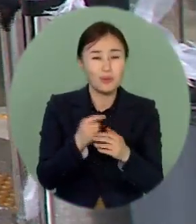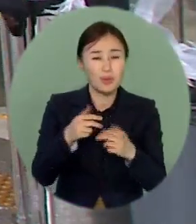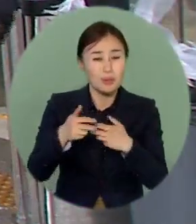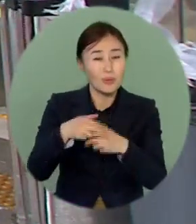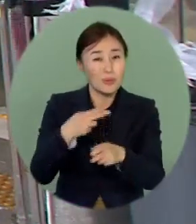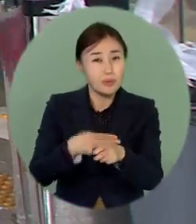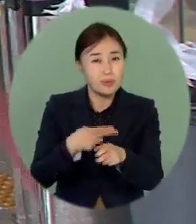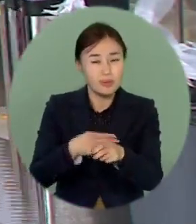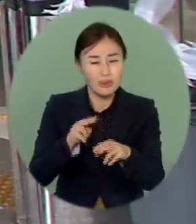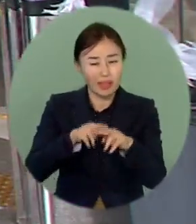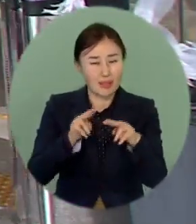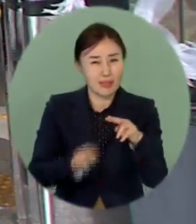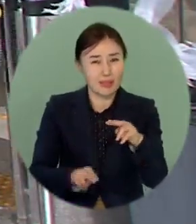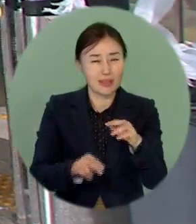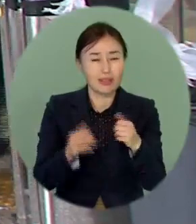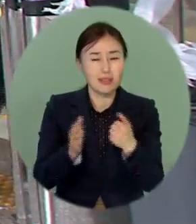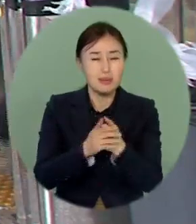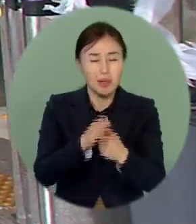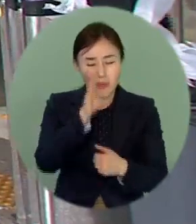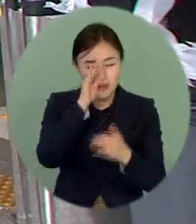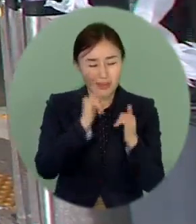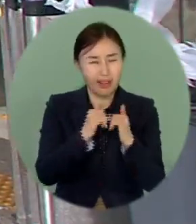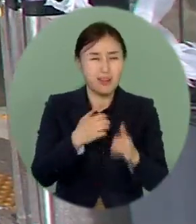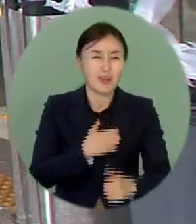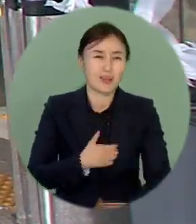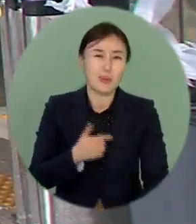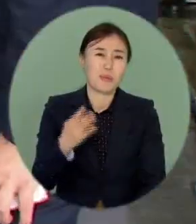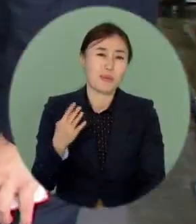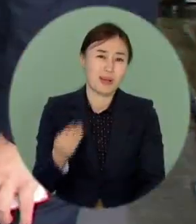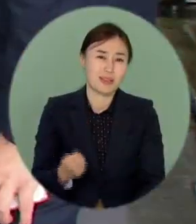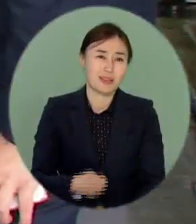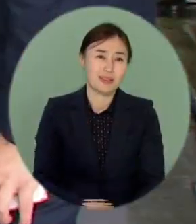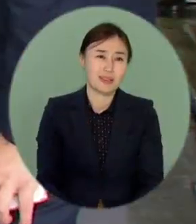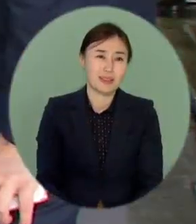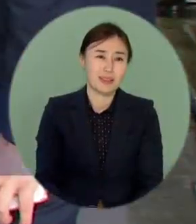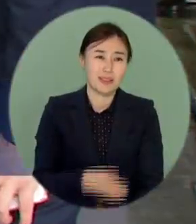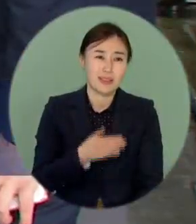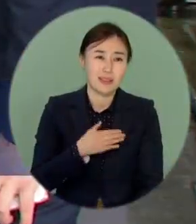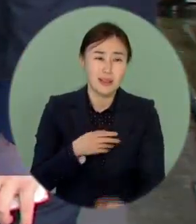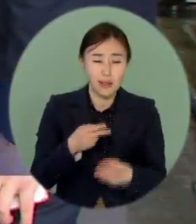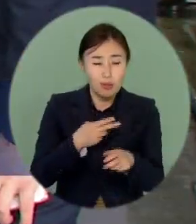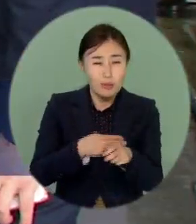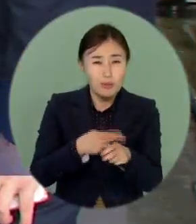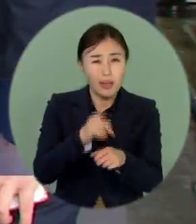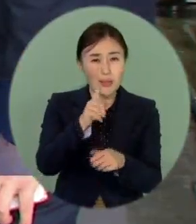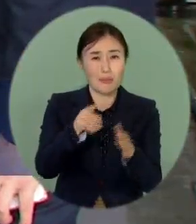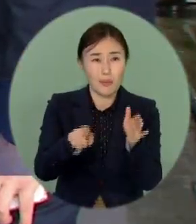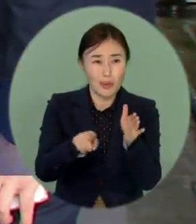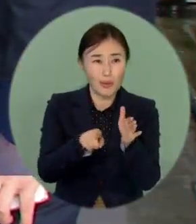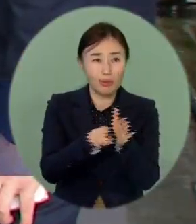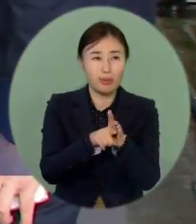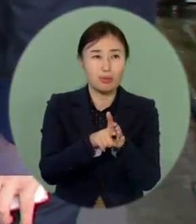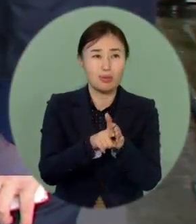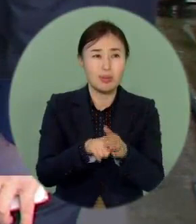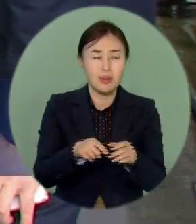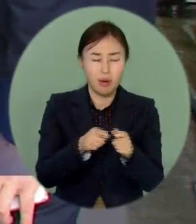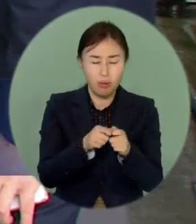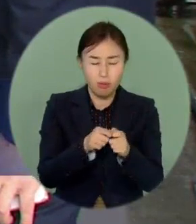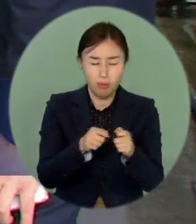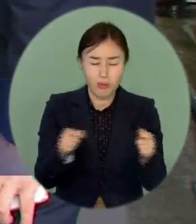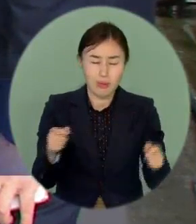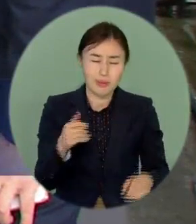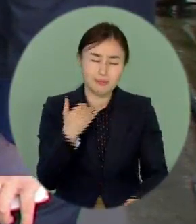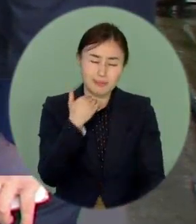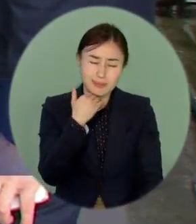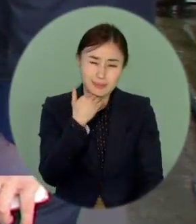사직까지 현실로 다가오면서 환자들의 우려도 커지고 있습니다. 그 교수님 하나 믿고 이제 제 상태를 오랫동안